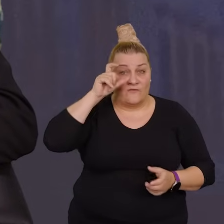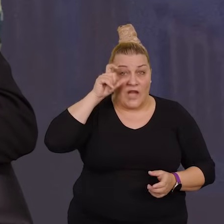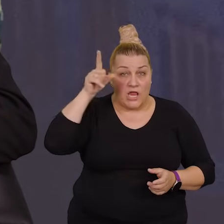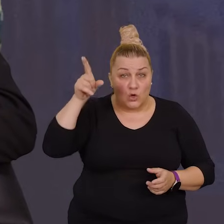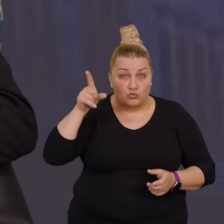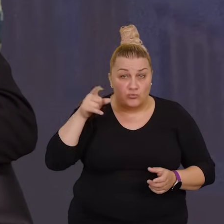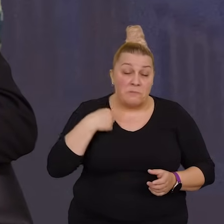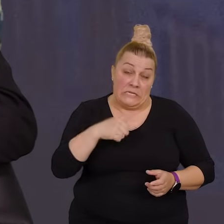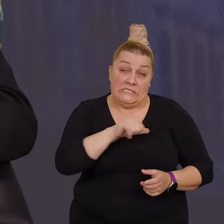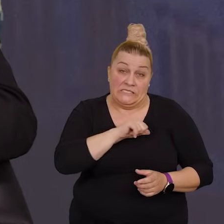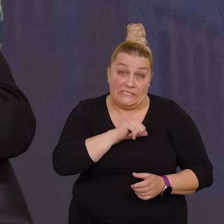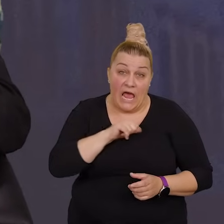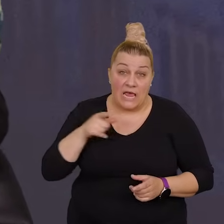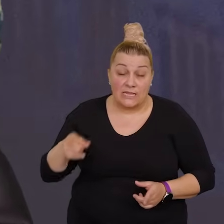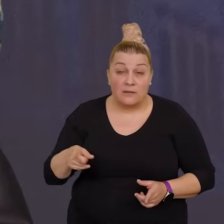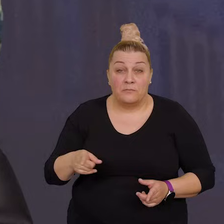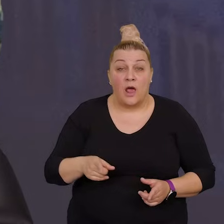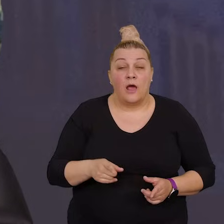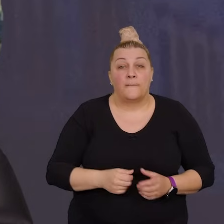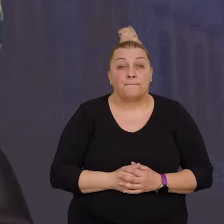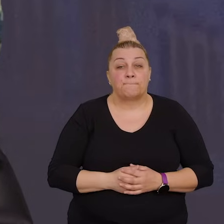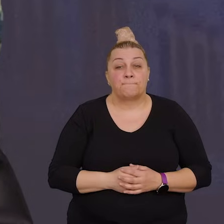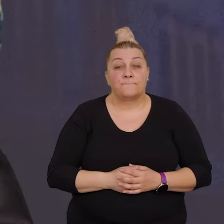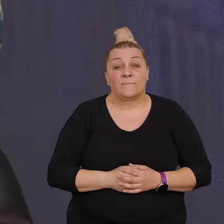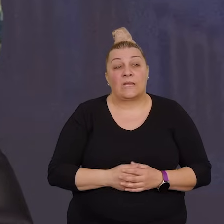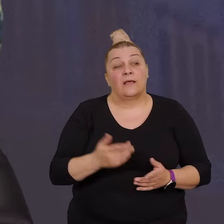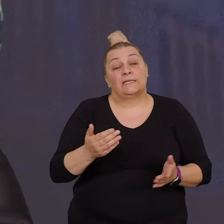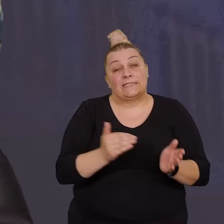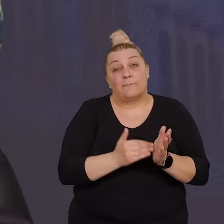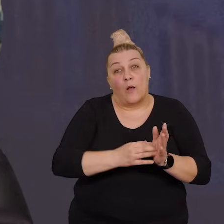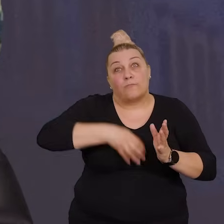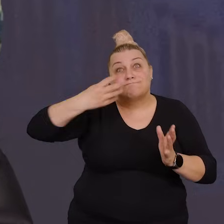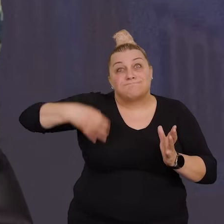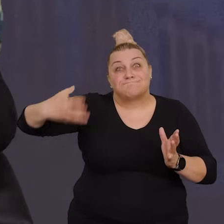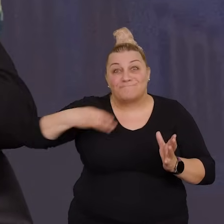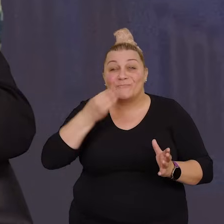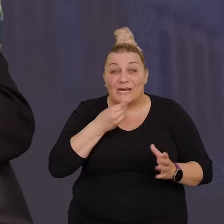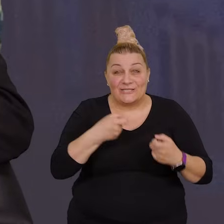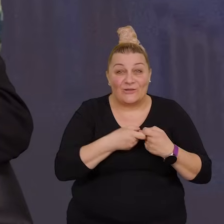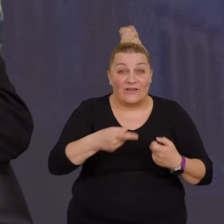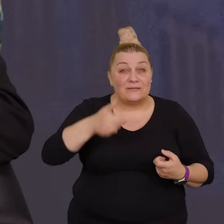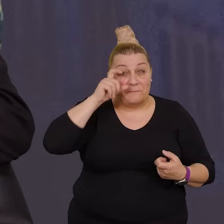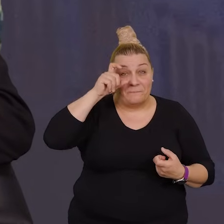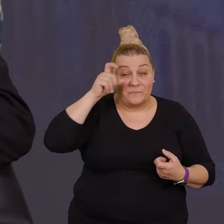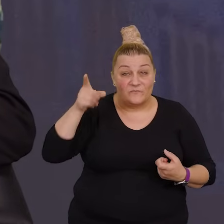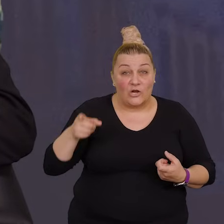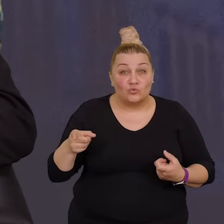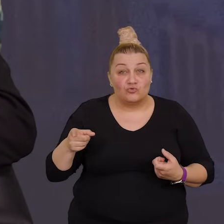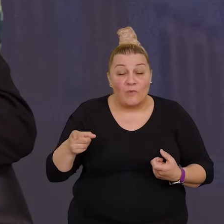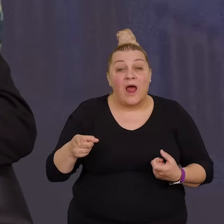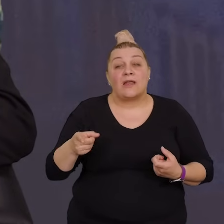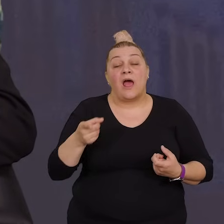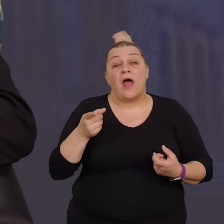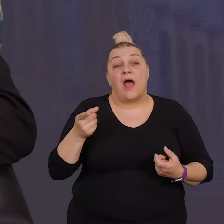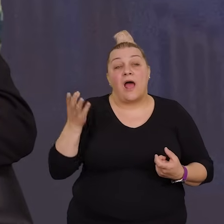Baš nas to nešto zanima, a zanima nas dosta toga malo, 10 emisija da pričamo o prvom hrvatskom predsjedniku. Bilo je